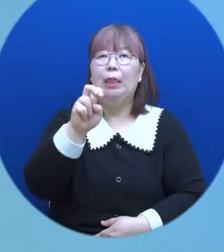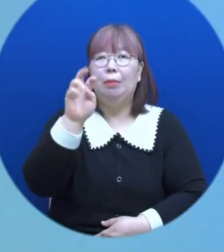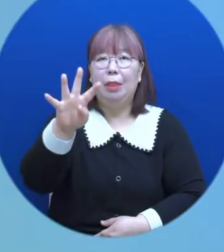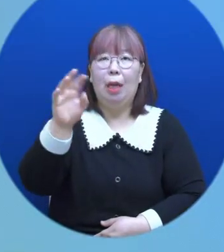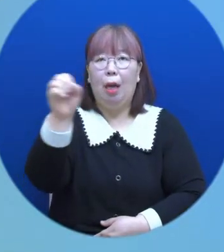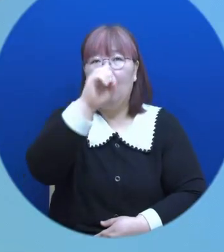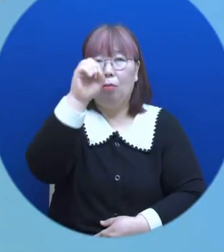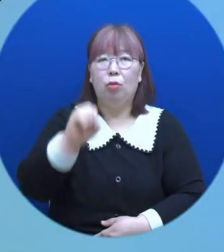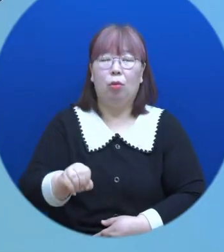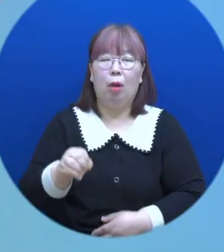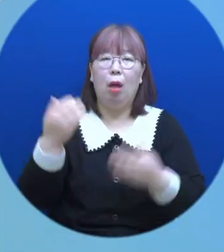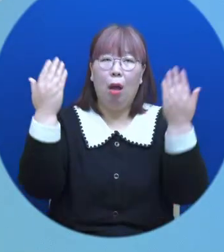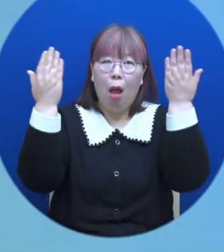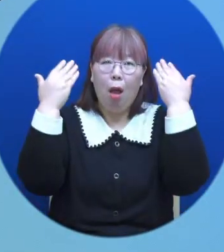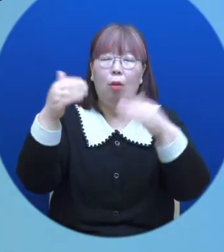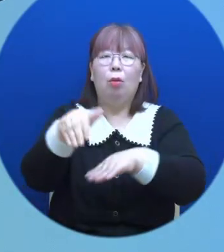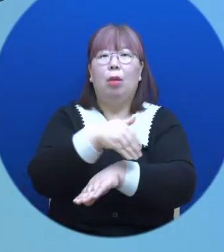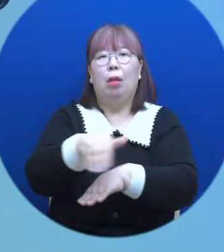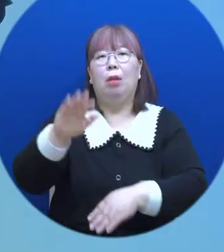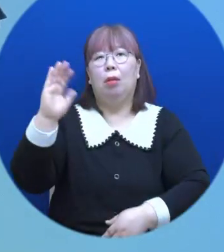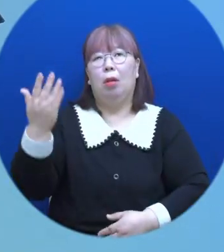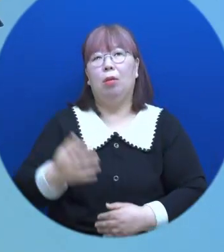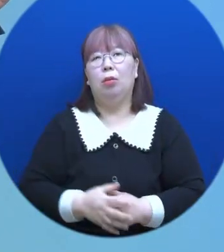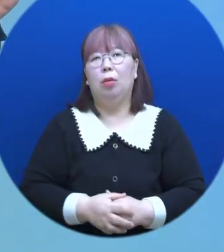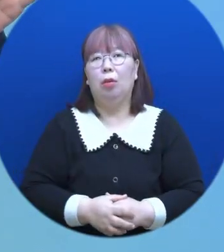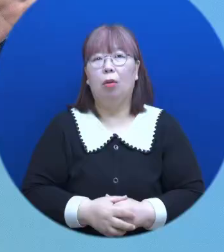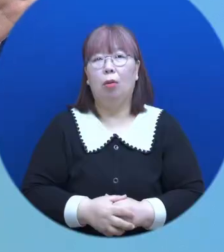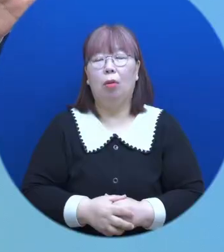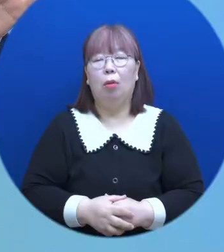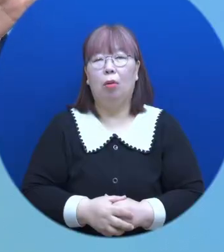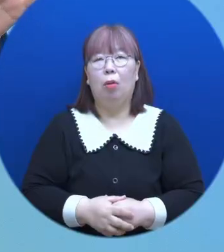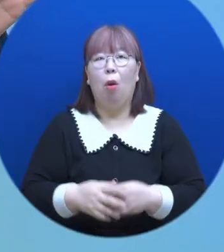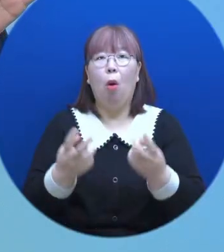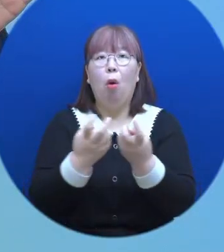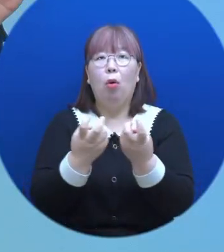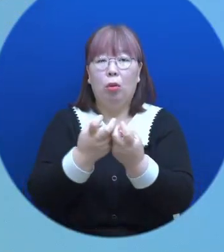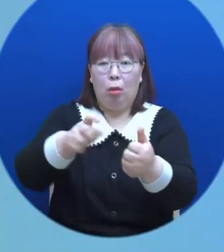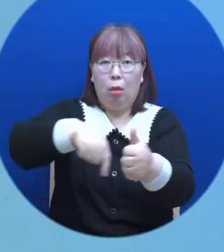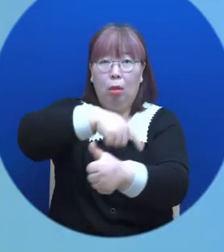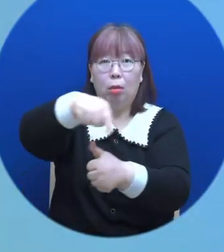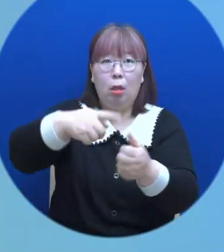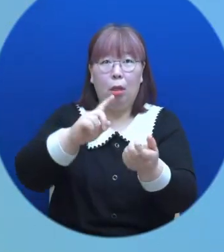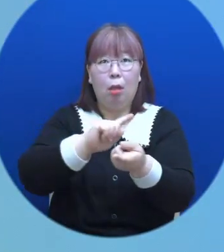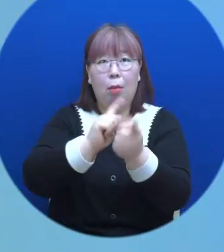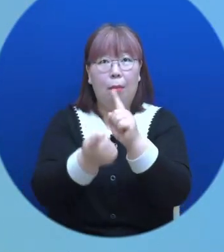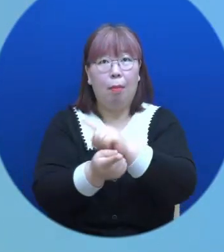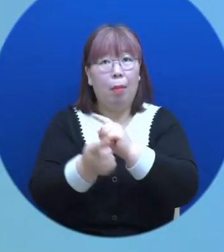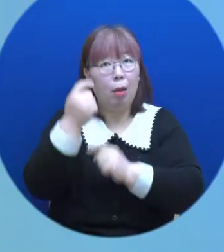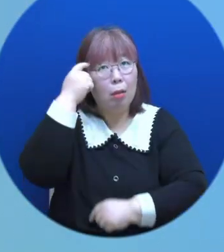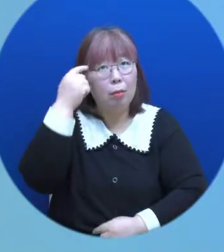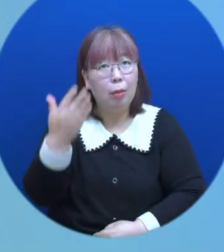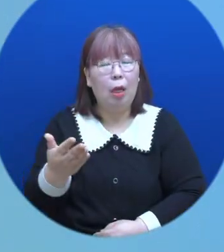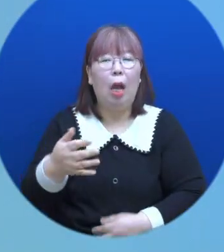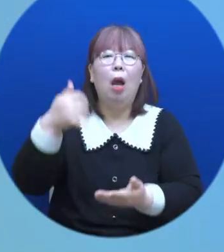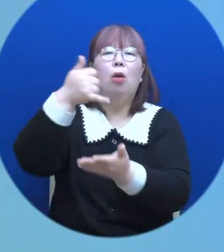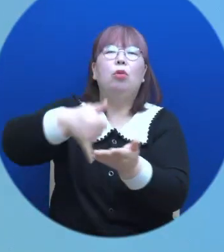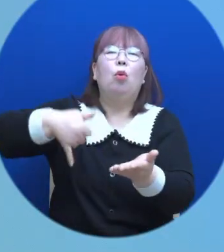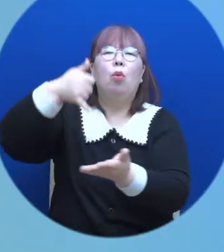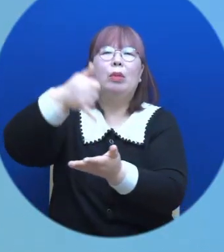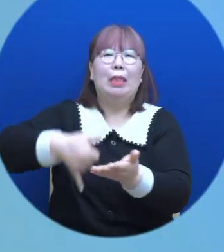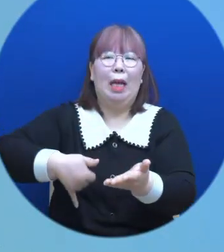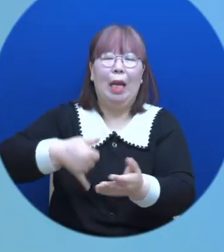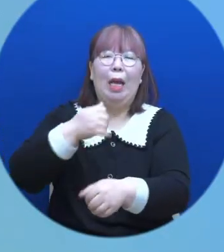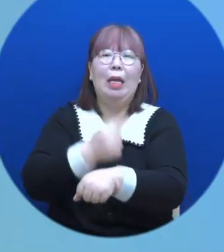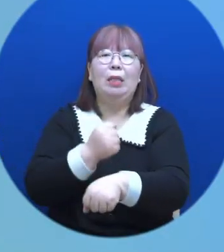24%가 학교를 간 거예요. 어째서 이런 일이 벌어졌을까? 농사하여 돈이